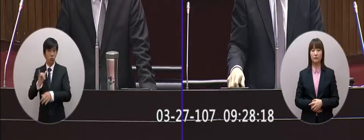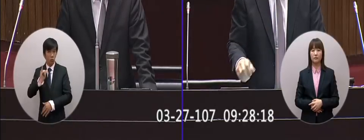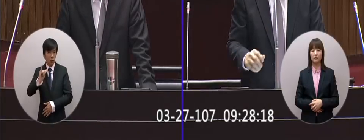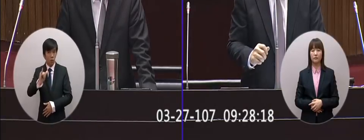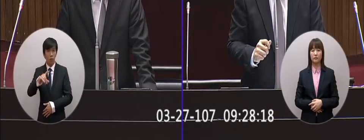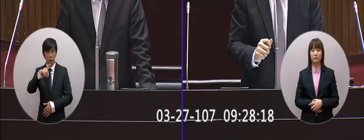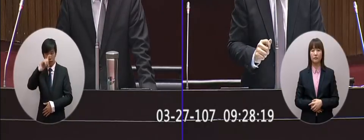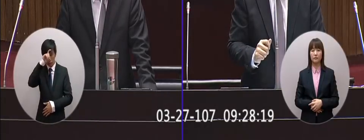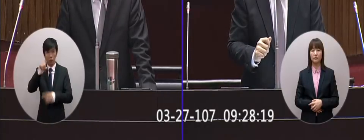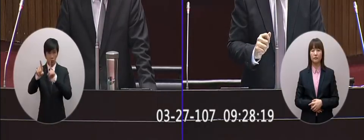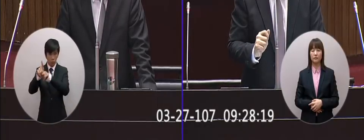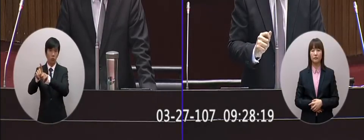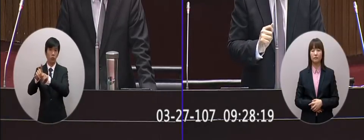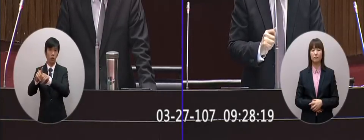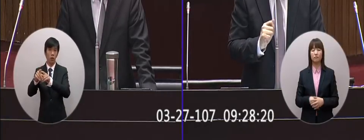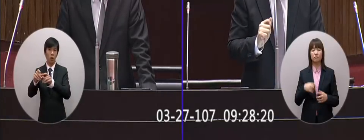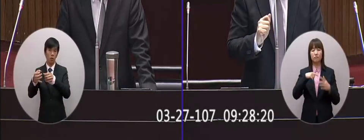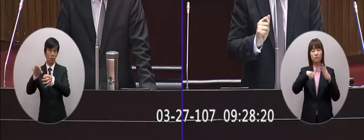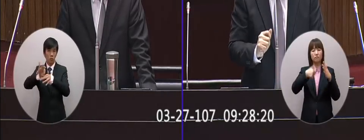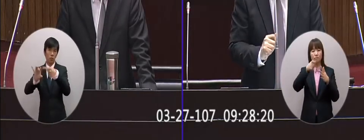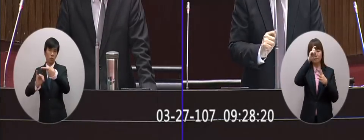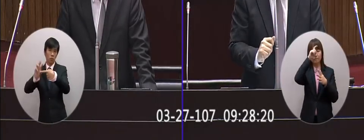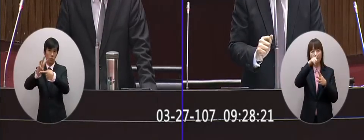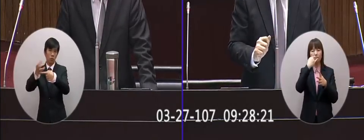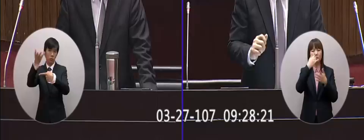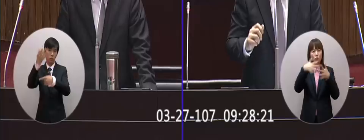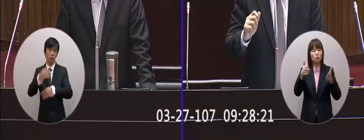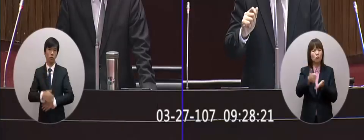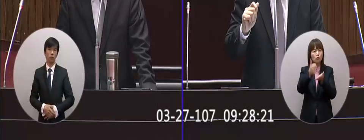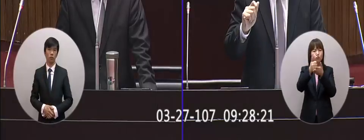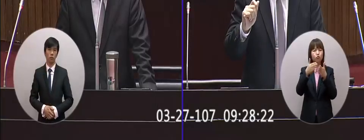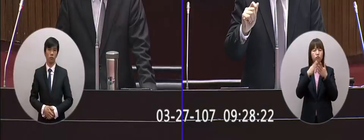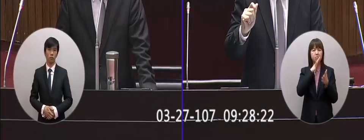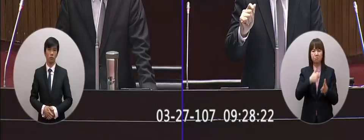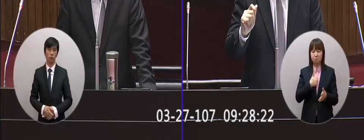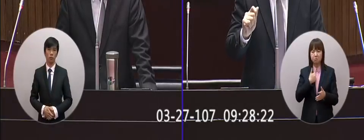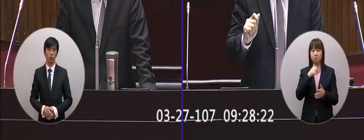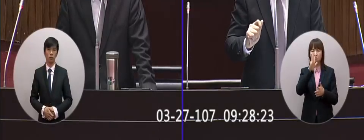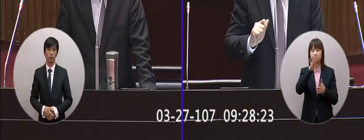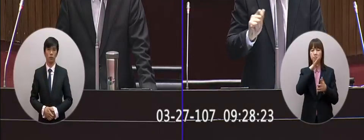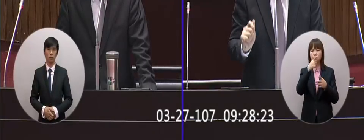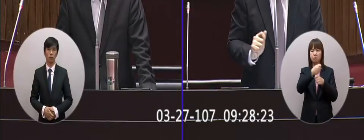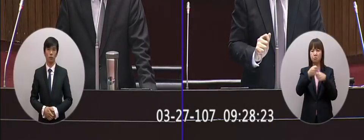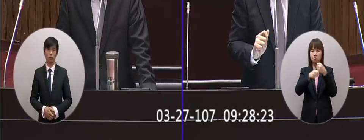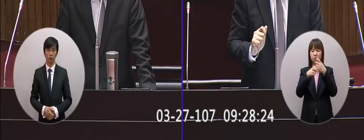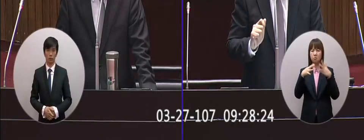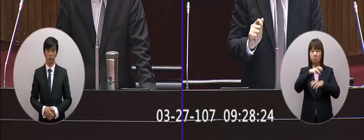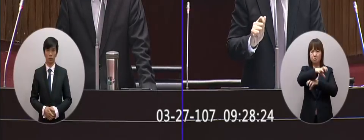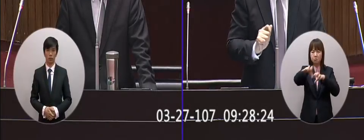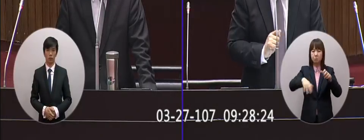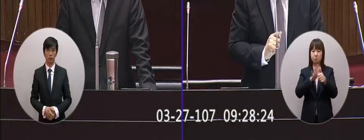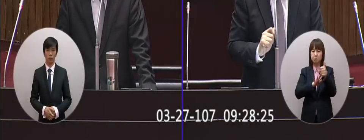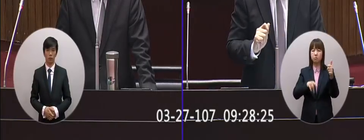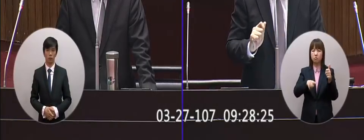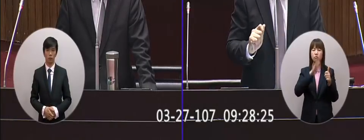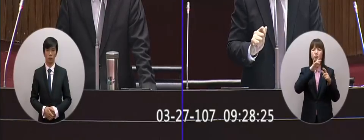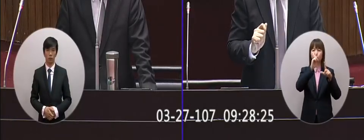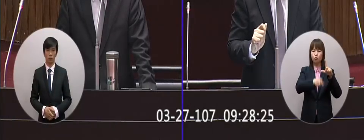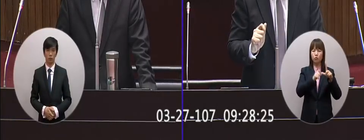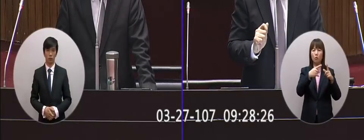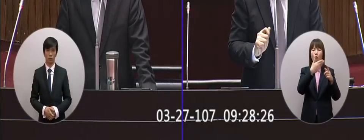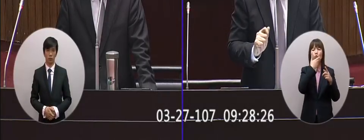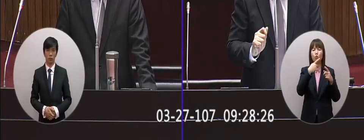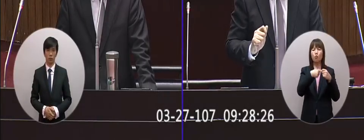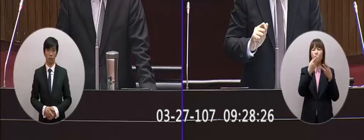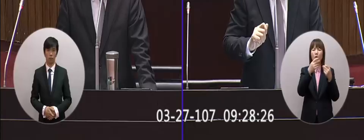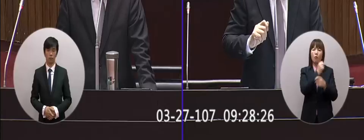能够加薪3%以上。 院长，这个还是希望你能够大力的鼓励了，因为确实那个结构有时候是大环境的结构，那我们当然知道公司没有赚